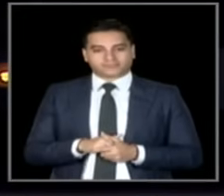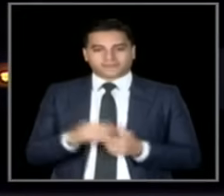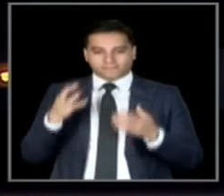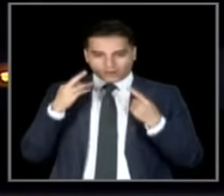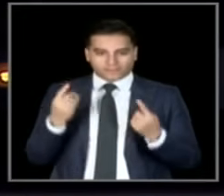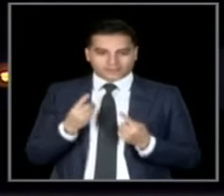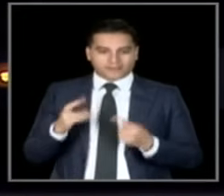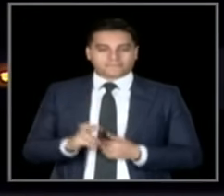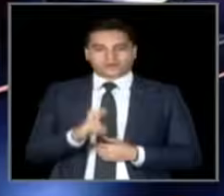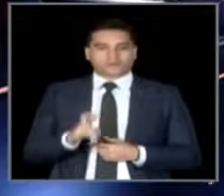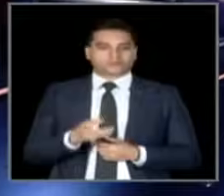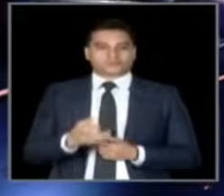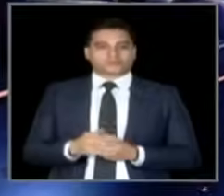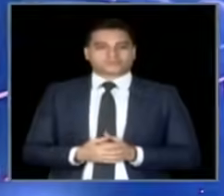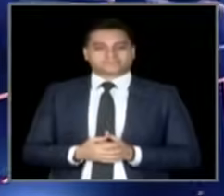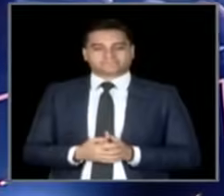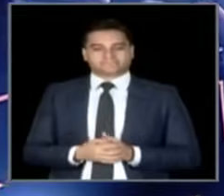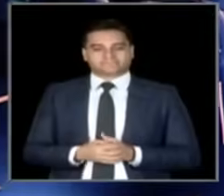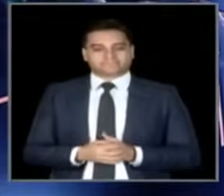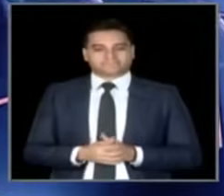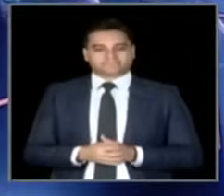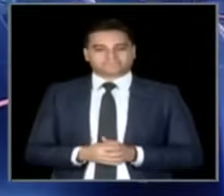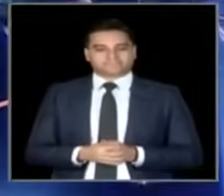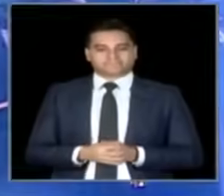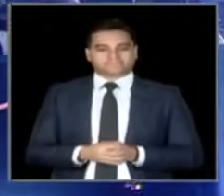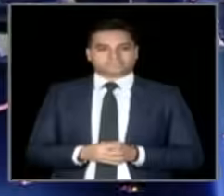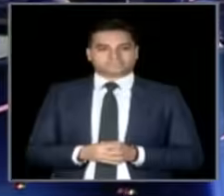معلومات عامة والسؤال هو: